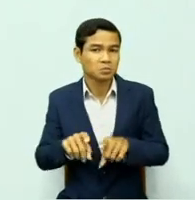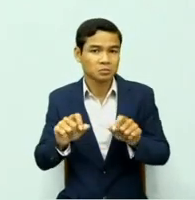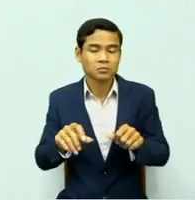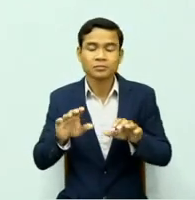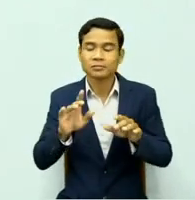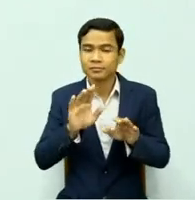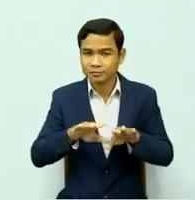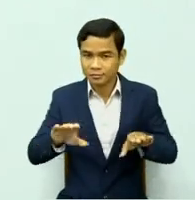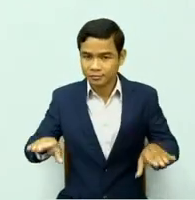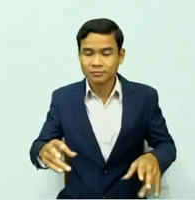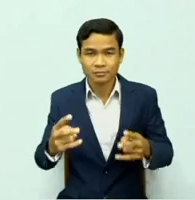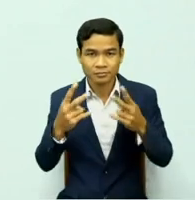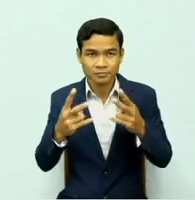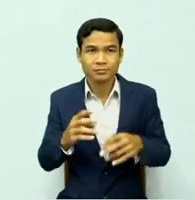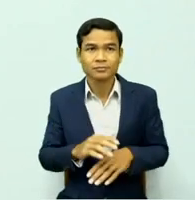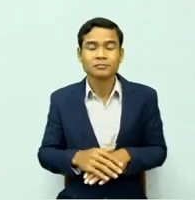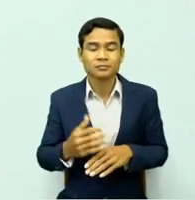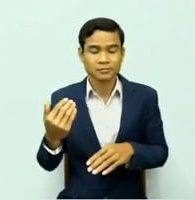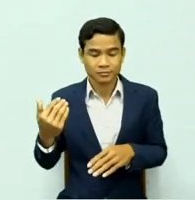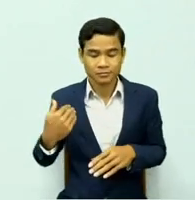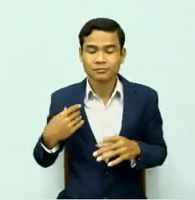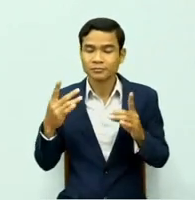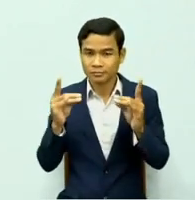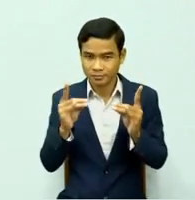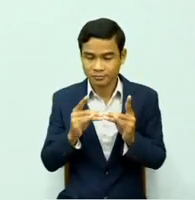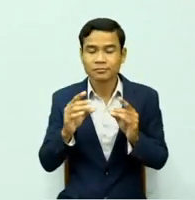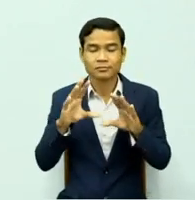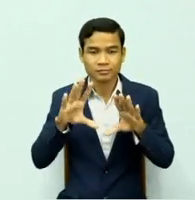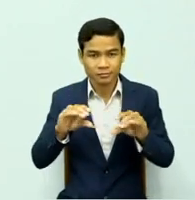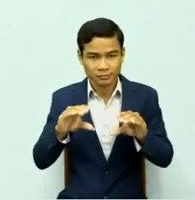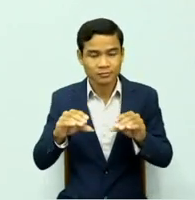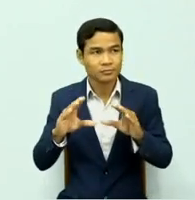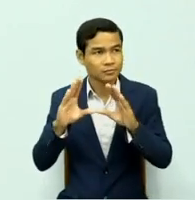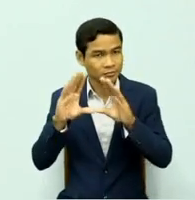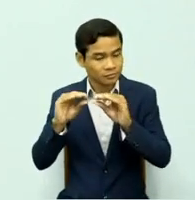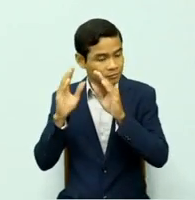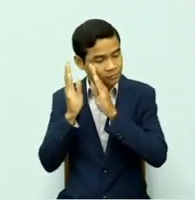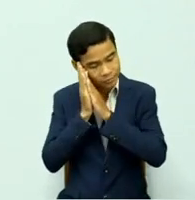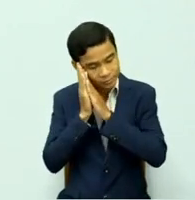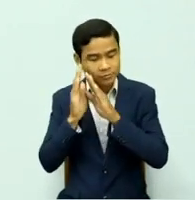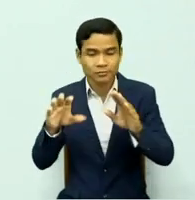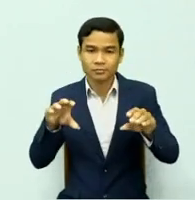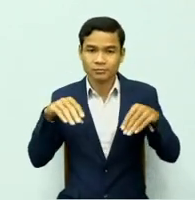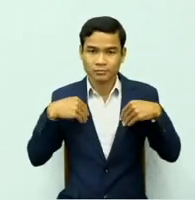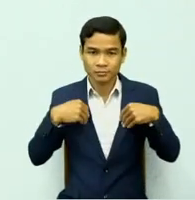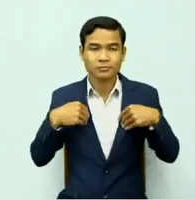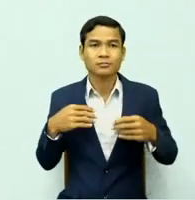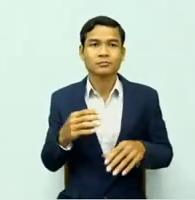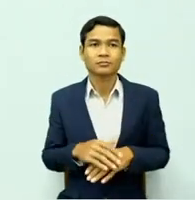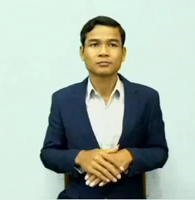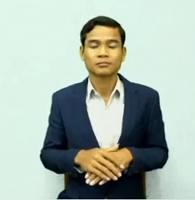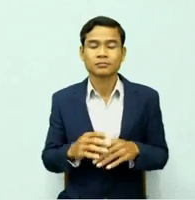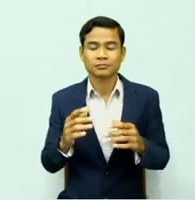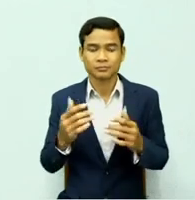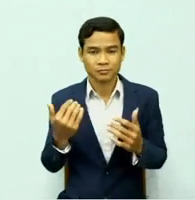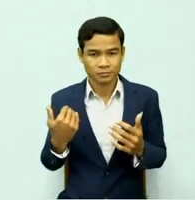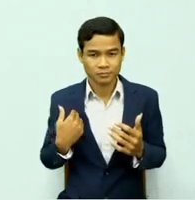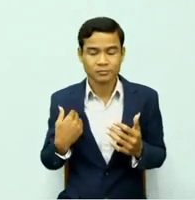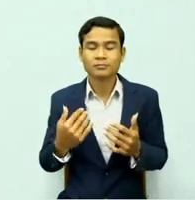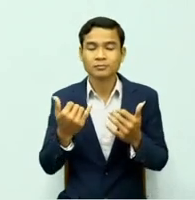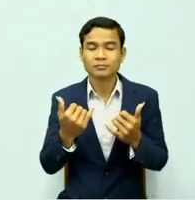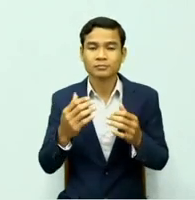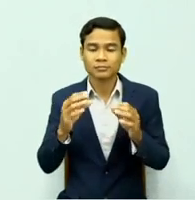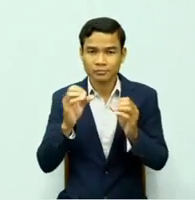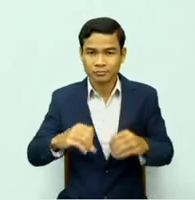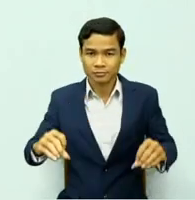នមើលយើងមានក្រែពុកខ្នើយភួយចាអញ្ចឹងលំនាំគំរូដែលយើងមា